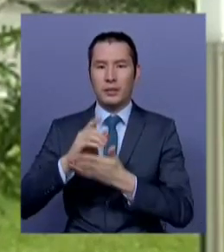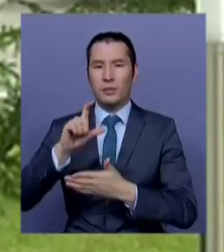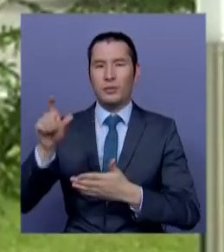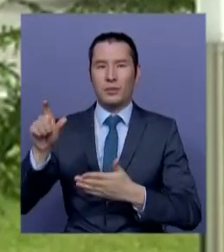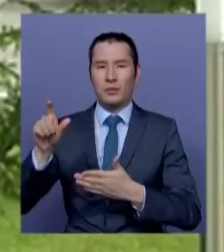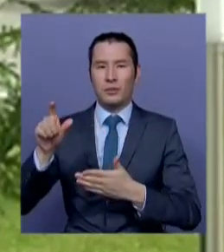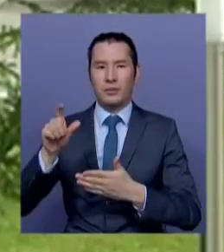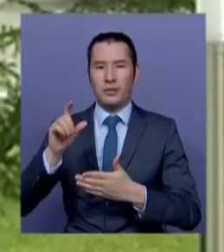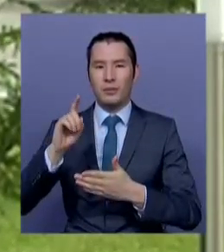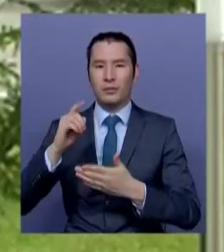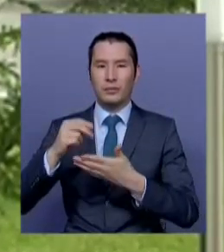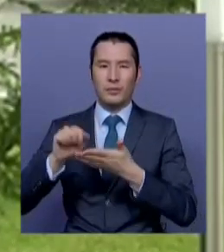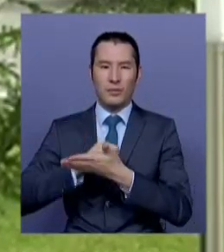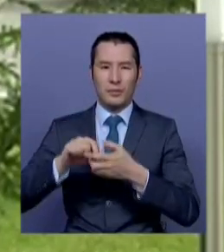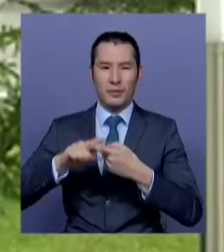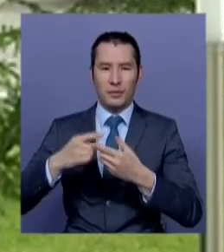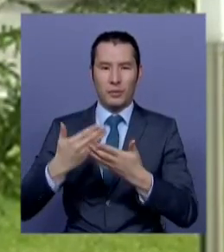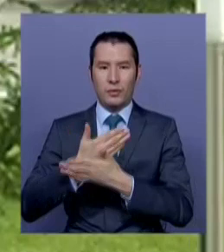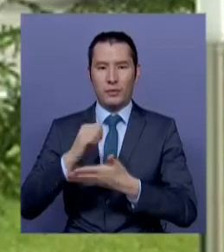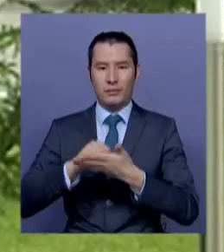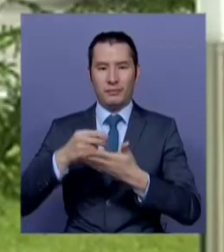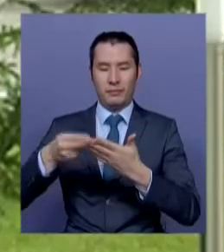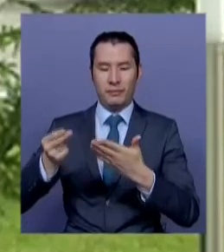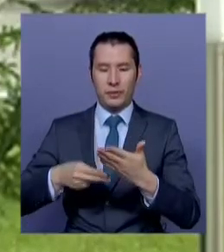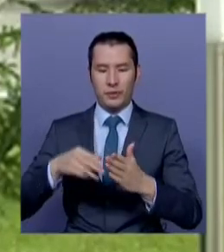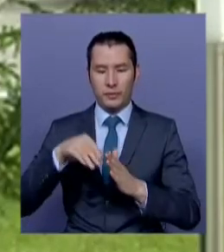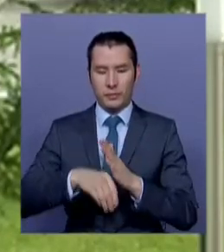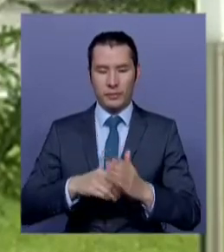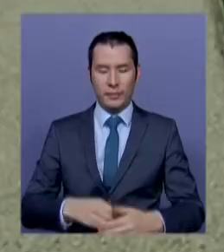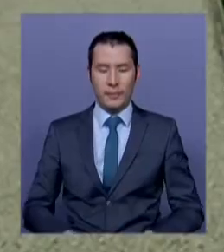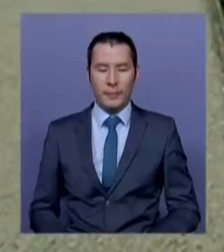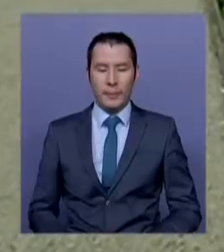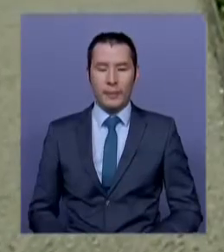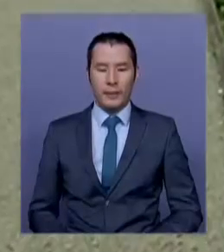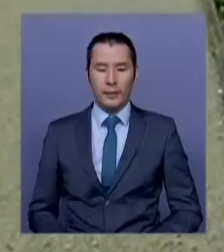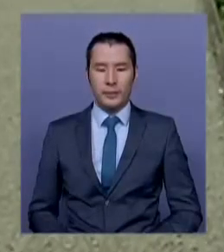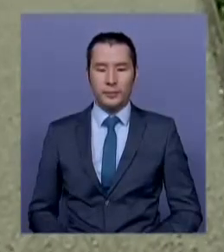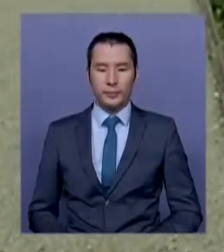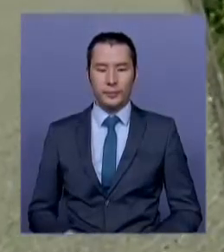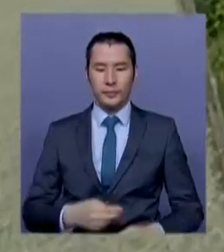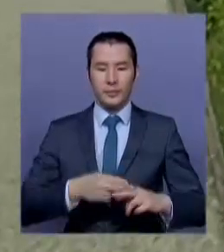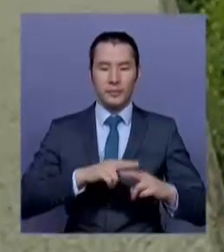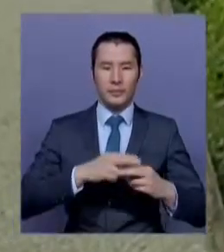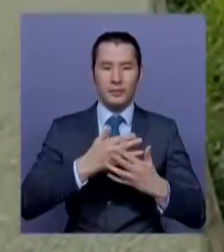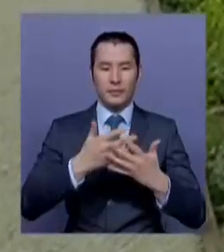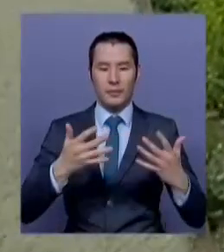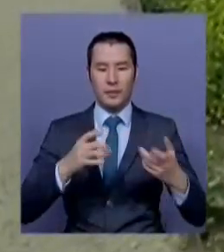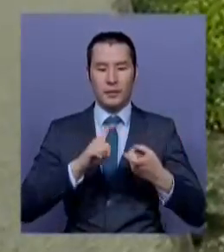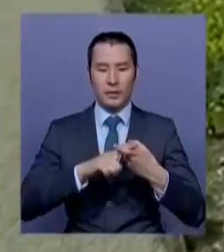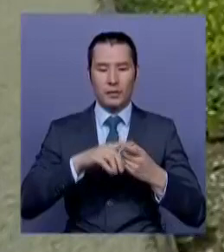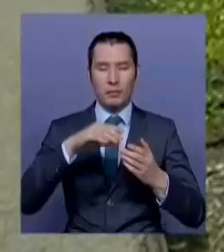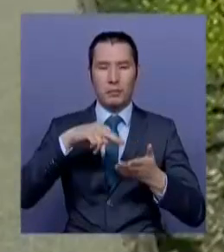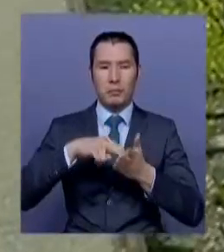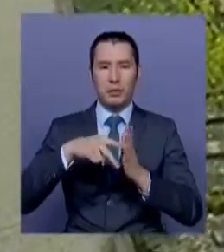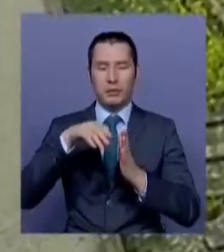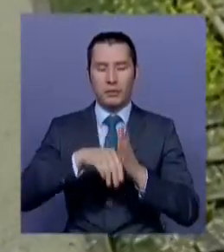келіссөздер аяқталды. Өндіріс орындарының жалға алу құны нарықтағы бағадан арзан. Индустриалды аймақтың сондай-ақ теміржол тұйығы бар. Өздеріңіз